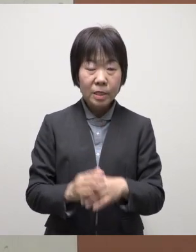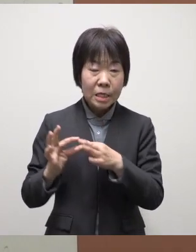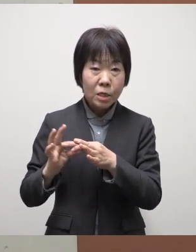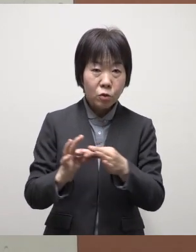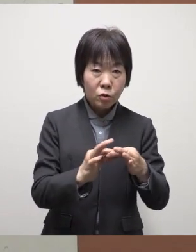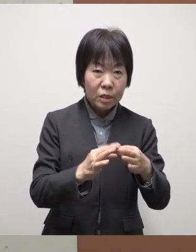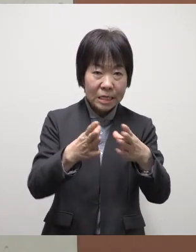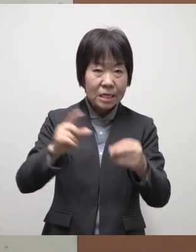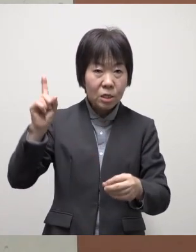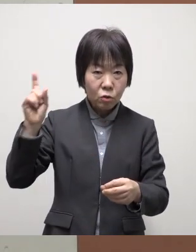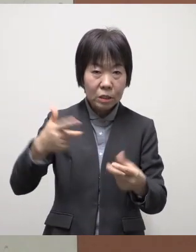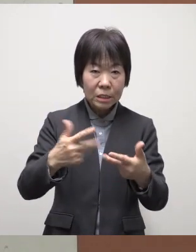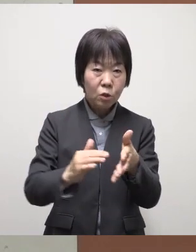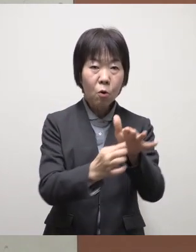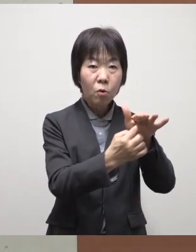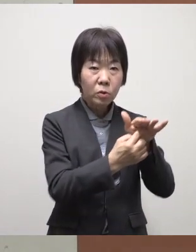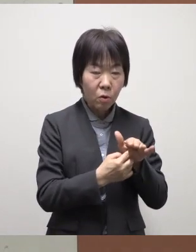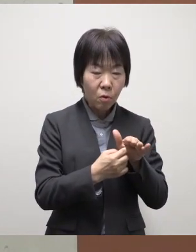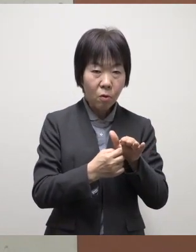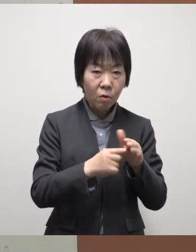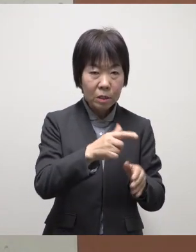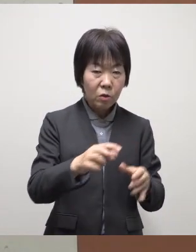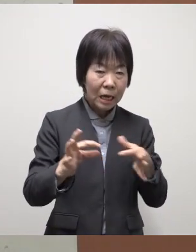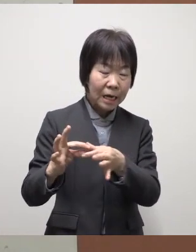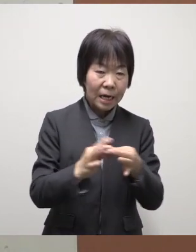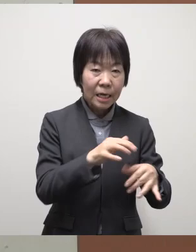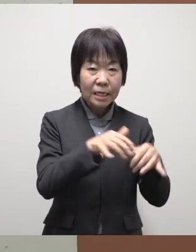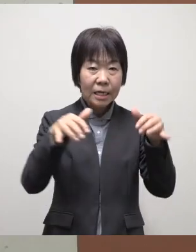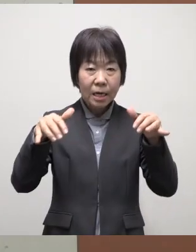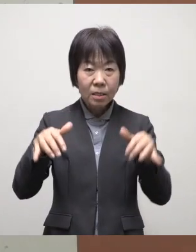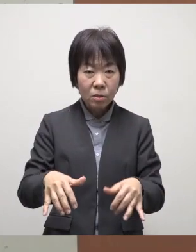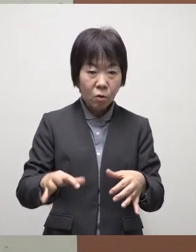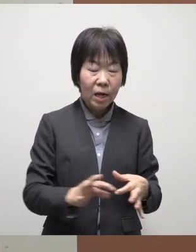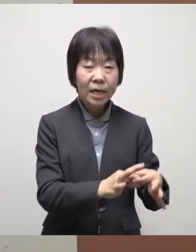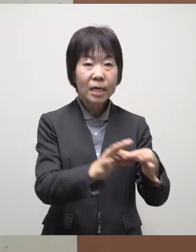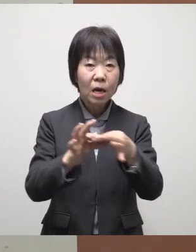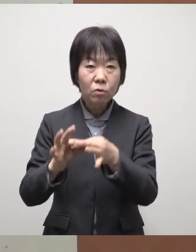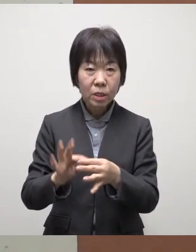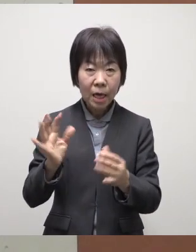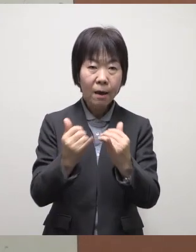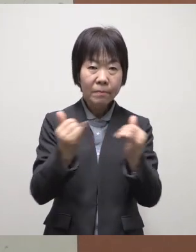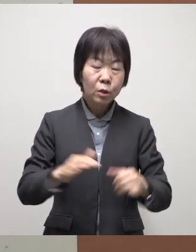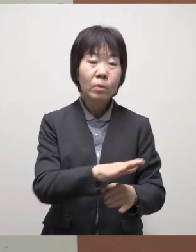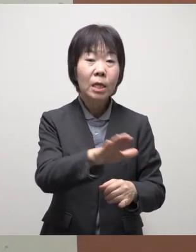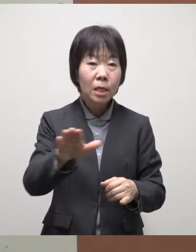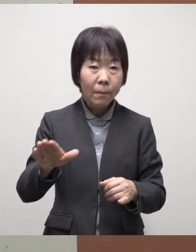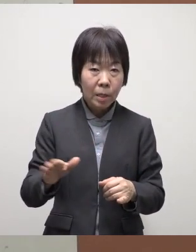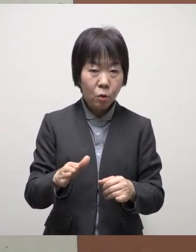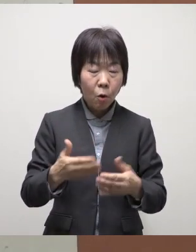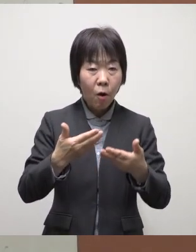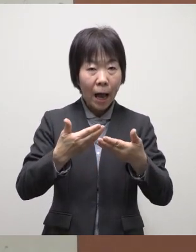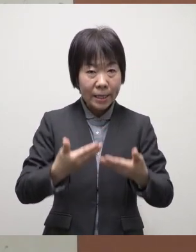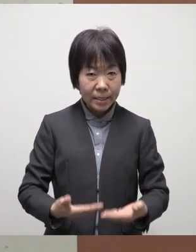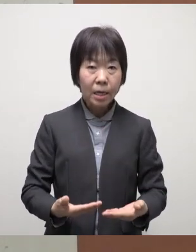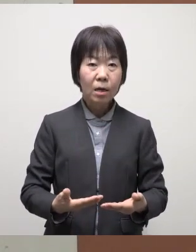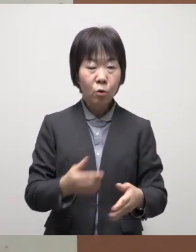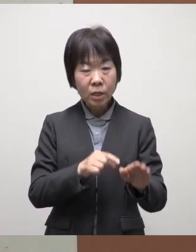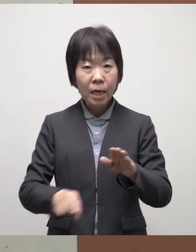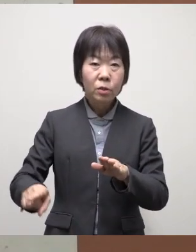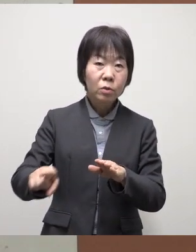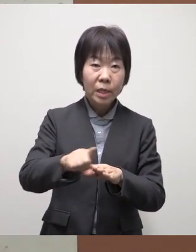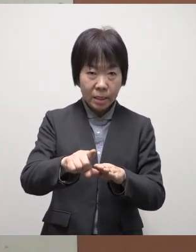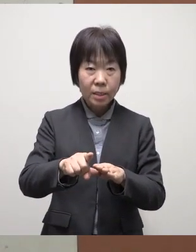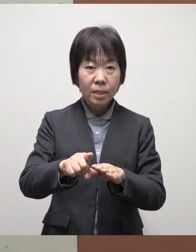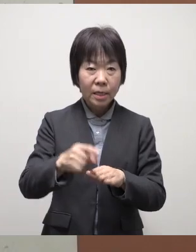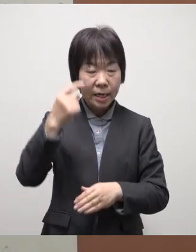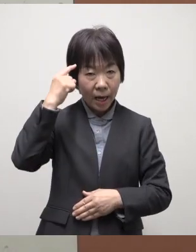続き二に市町村様々な関係機関と連携をし県民の皆様の安全を最